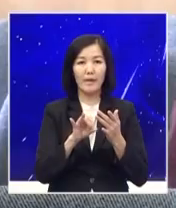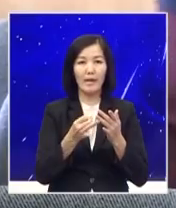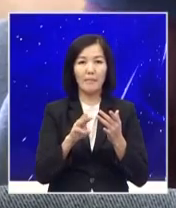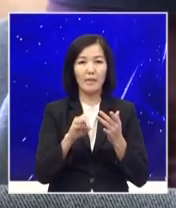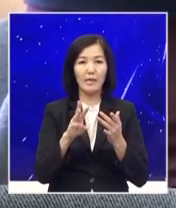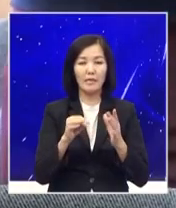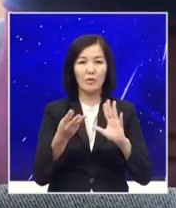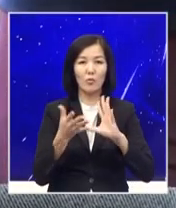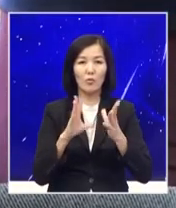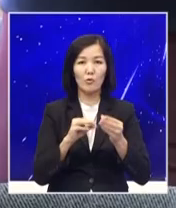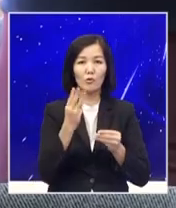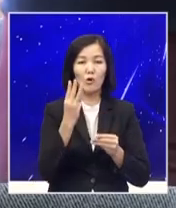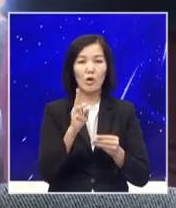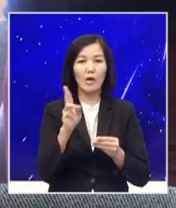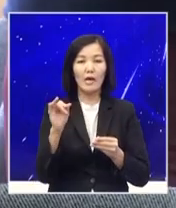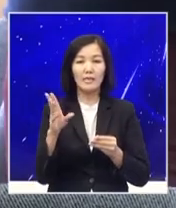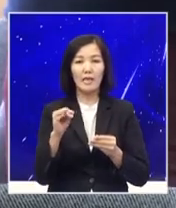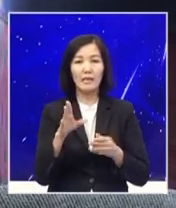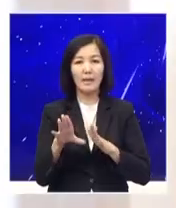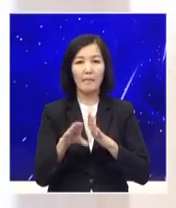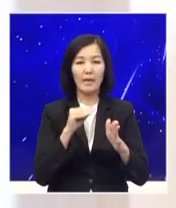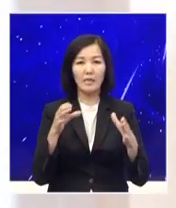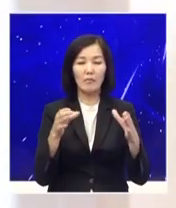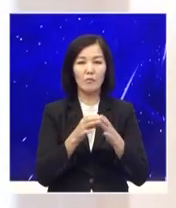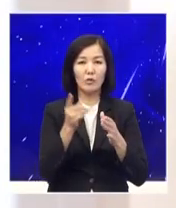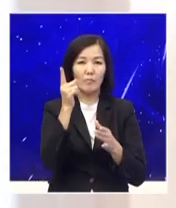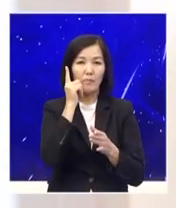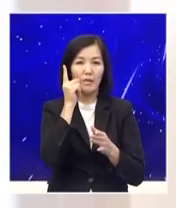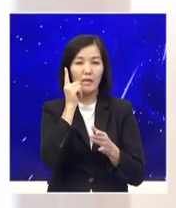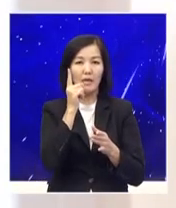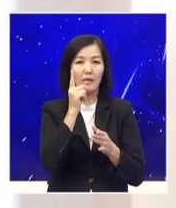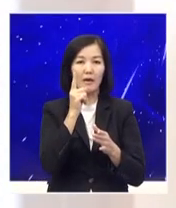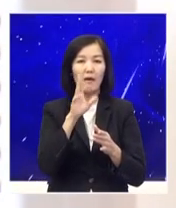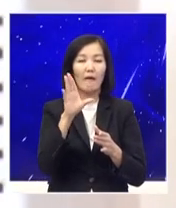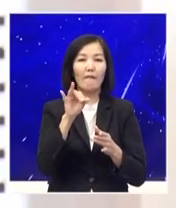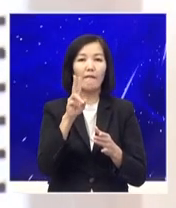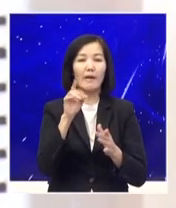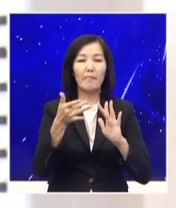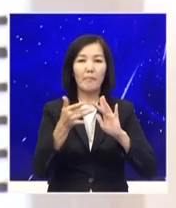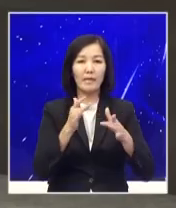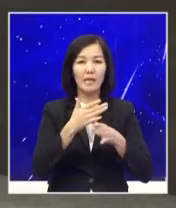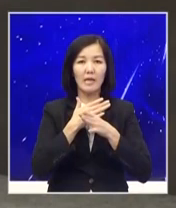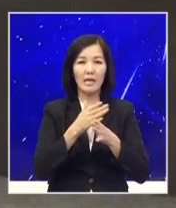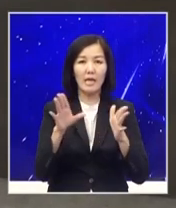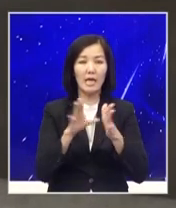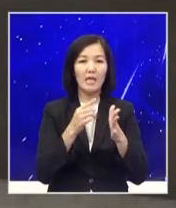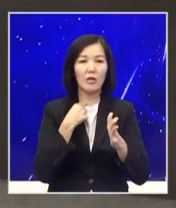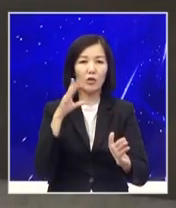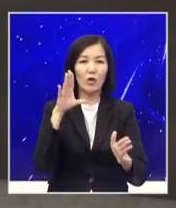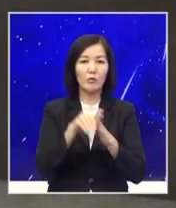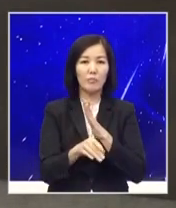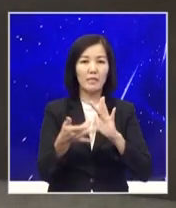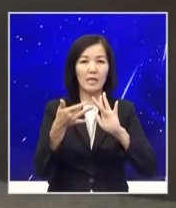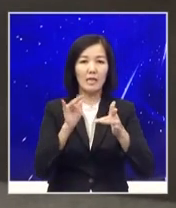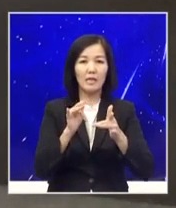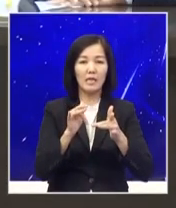кезеңі 3-ші қазанда. Өңірдің партия мүшелері мобильді қосымша және арнайы веб-портал арқылы электронды дауыс берсе, интернет